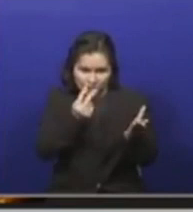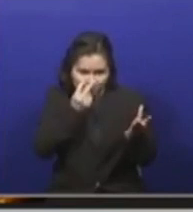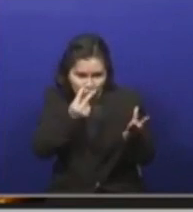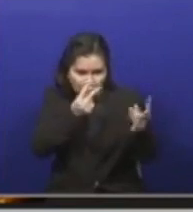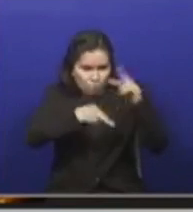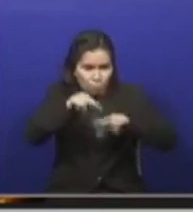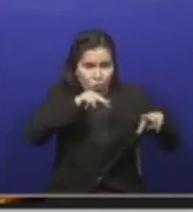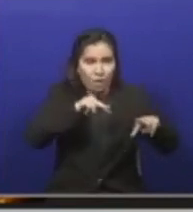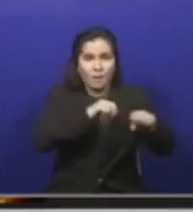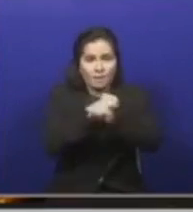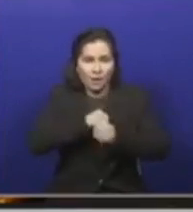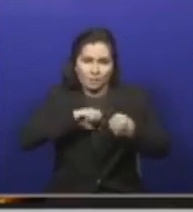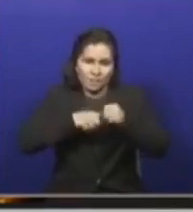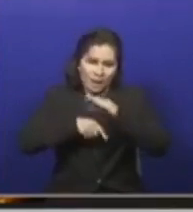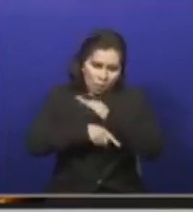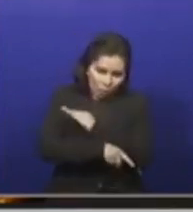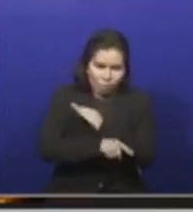พิ่มโล่หรือกำแพงที่แข็งแรง